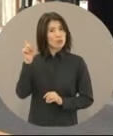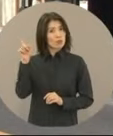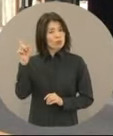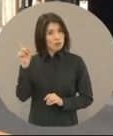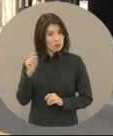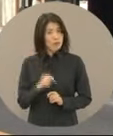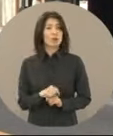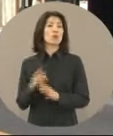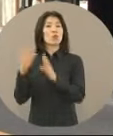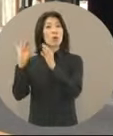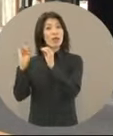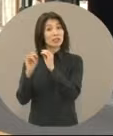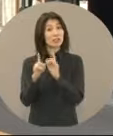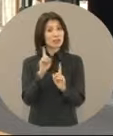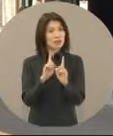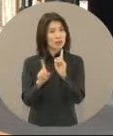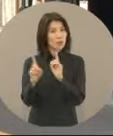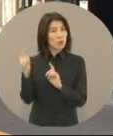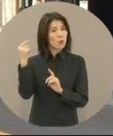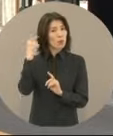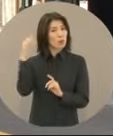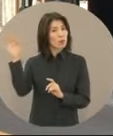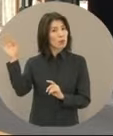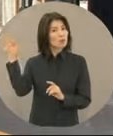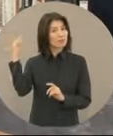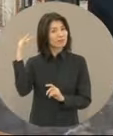。お囃子の音が聞こえてきませんか？